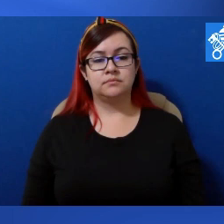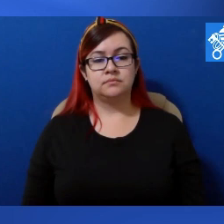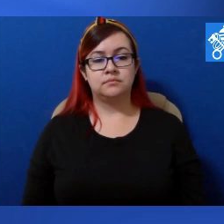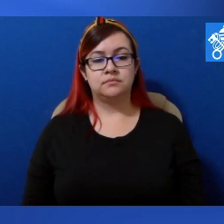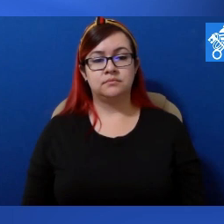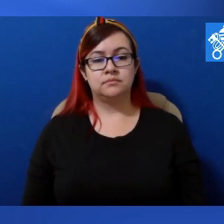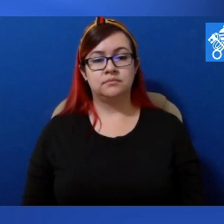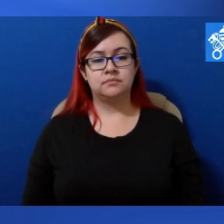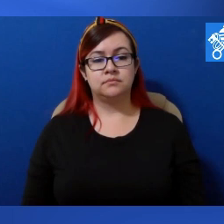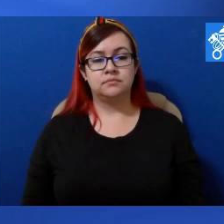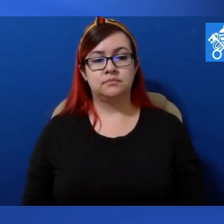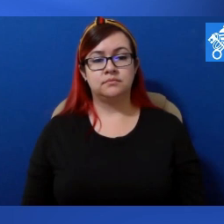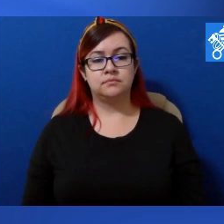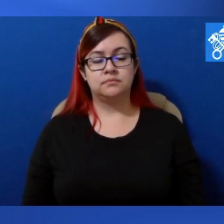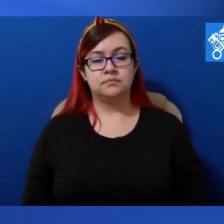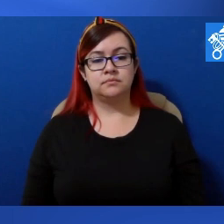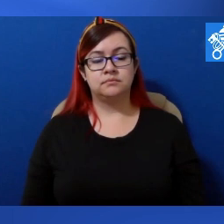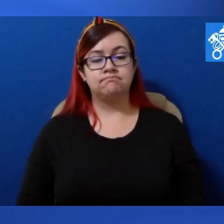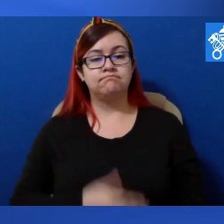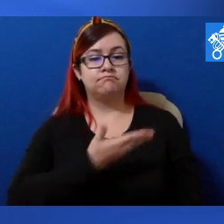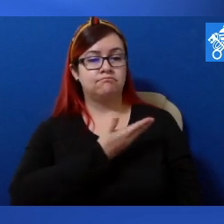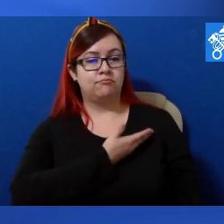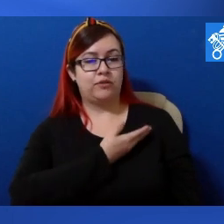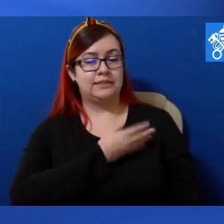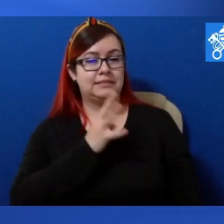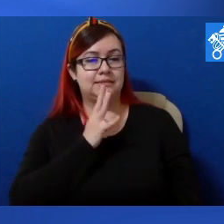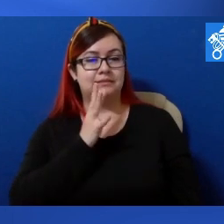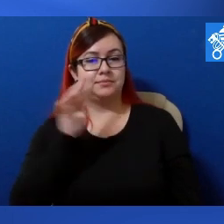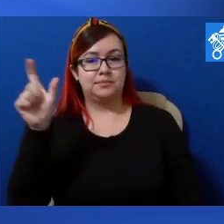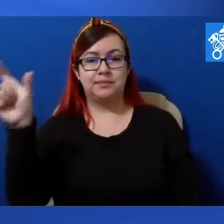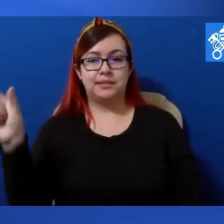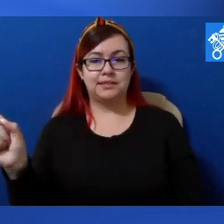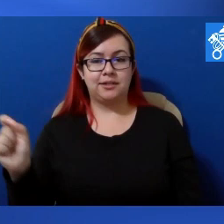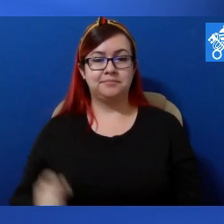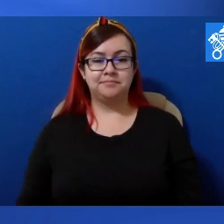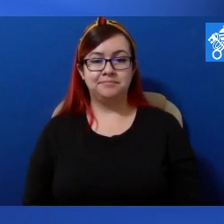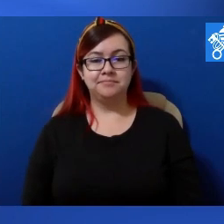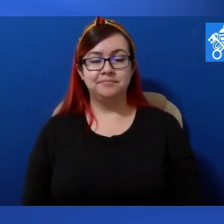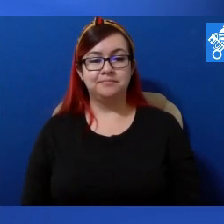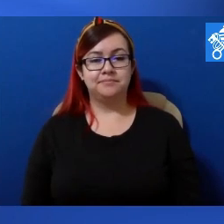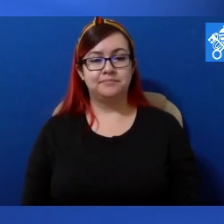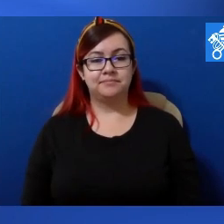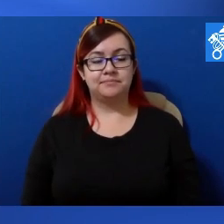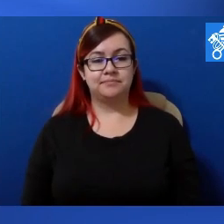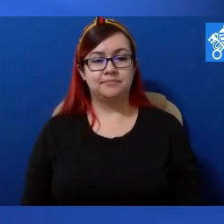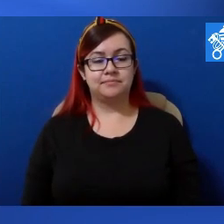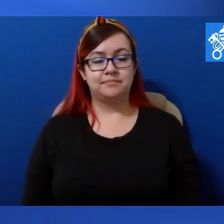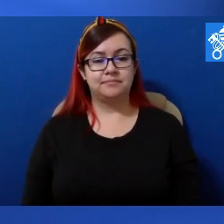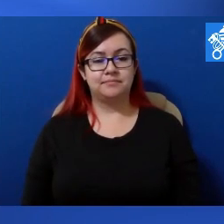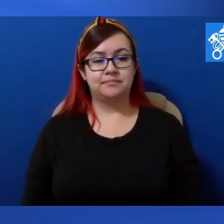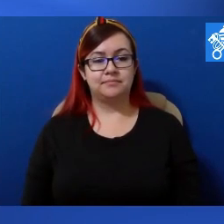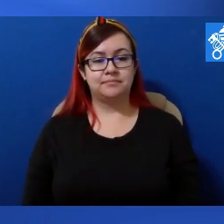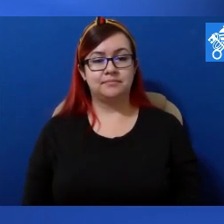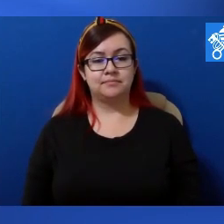À présent, Sa Sainteté va saluer en italien les francophones. Saluto cordialmente i pellegrini di